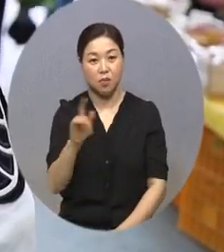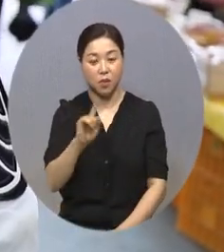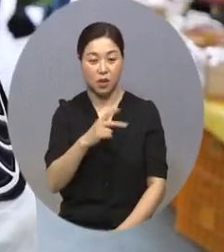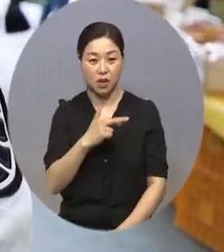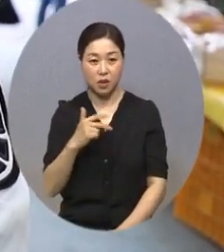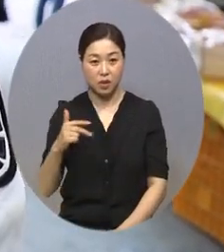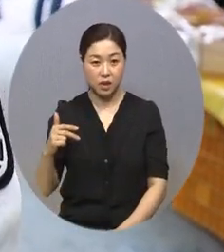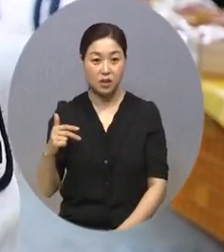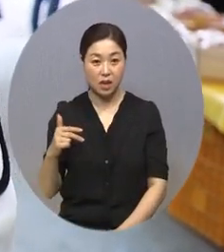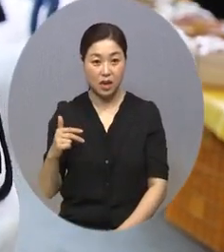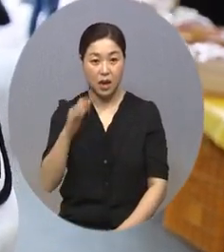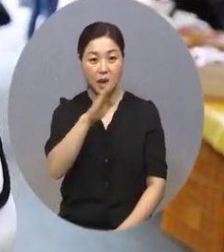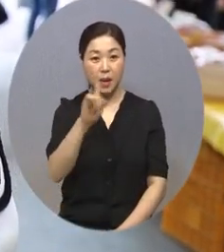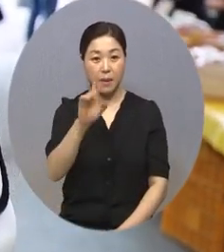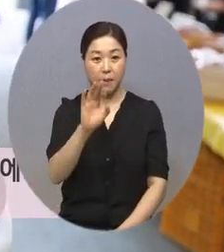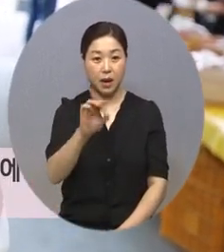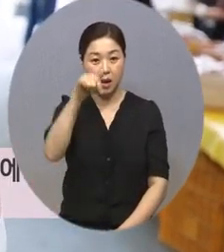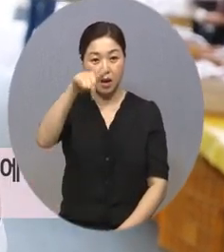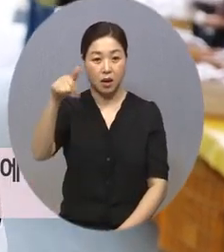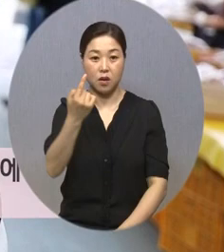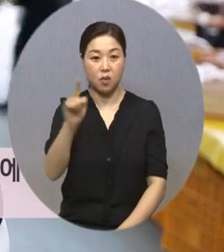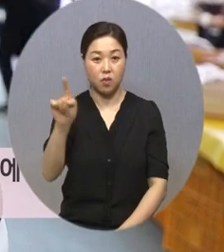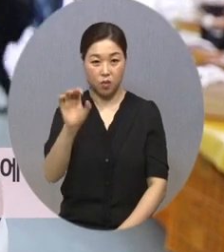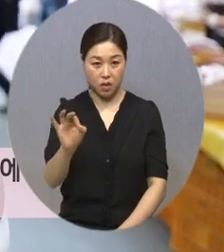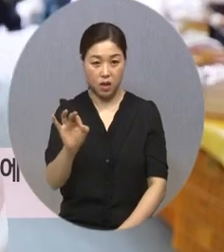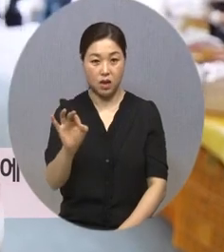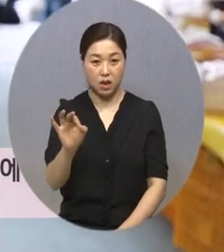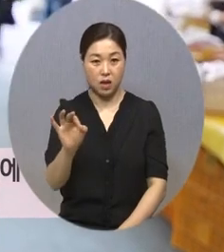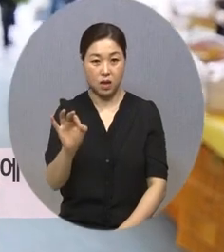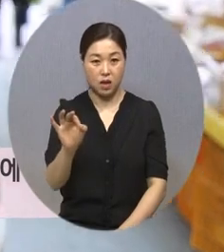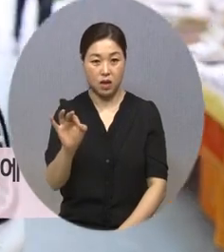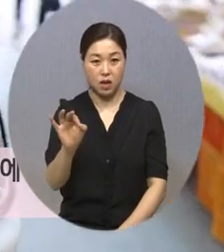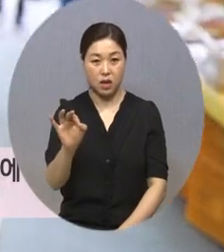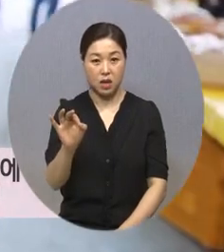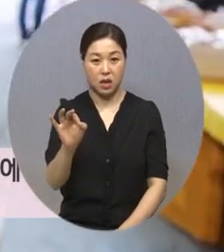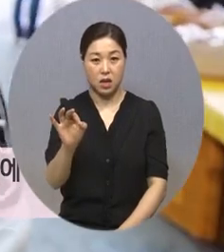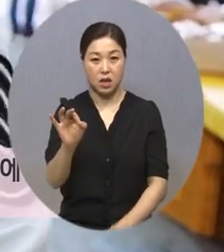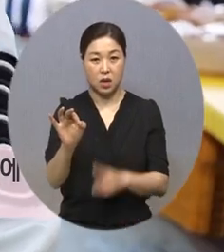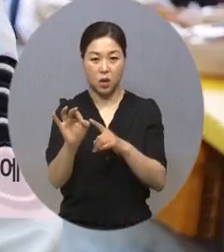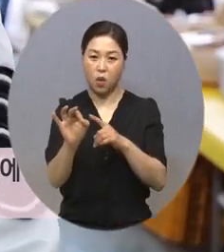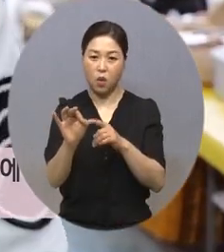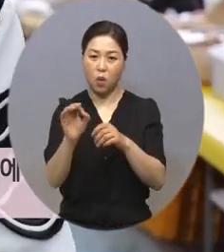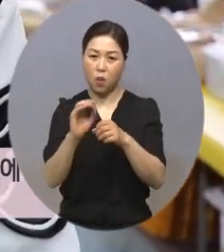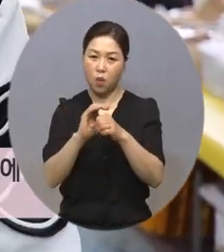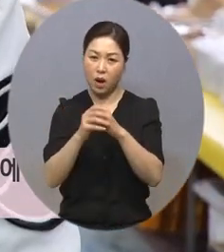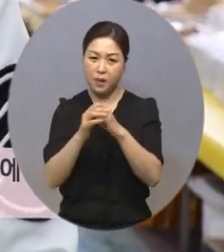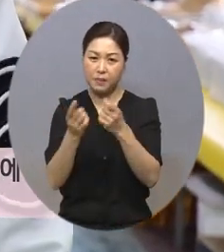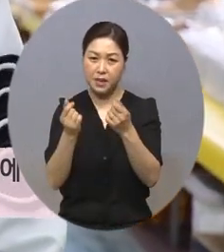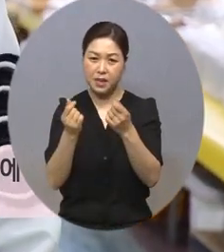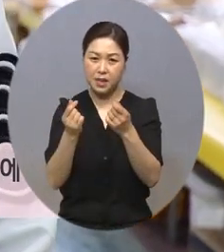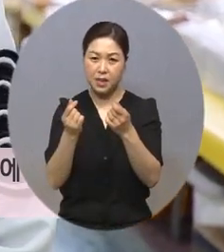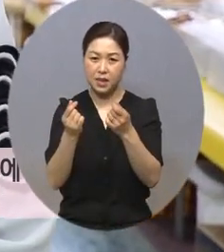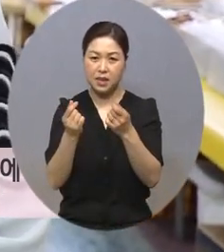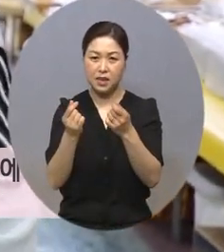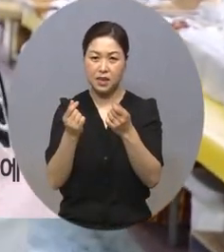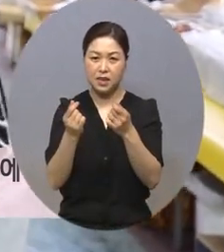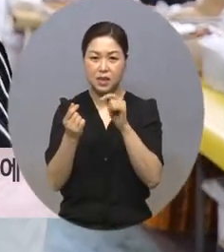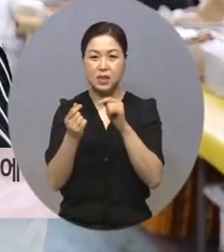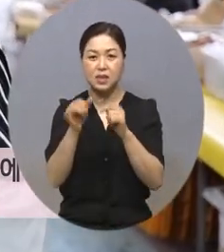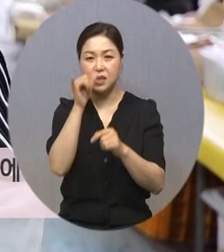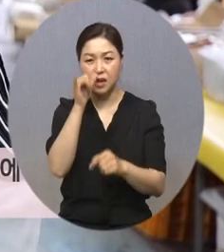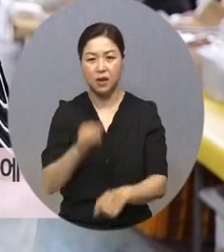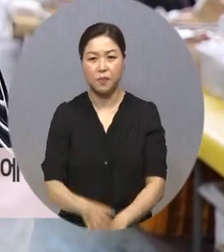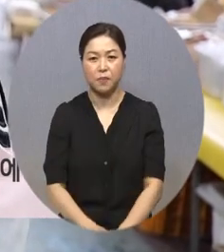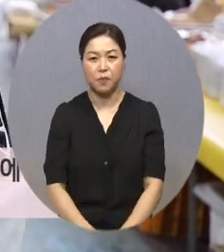그 엉 코 알아낸 그런 아 아 일도 아닌데 좀 이런거 좀 있었는데 그